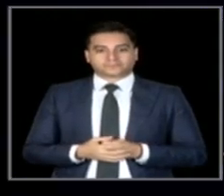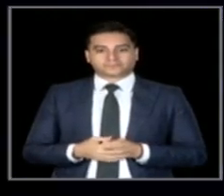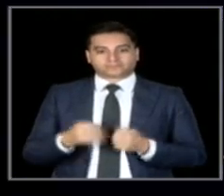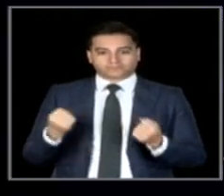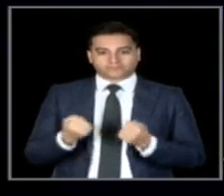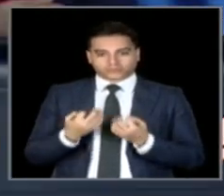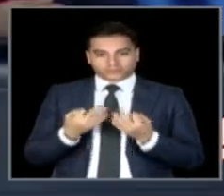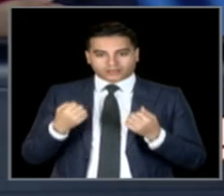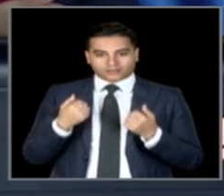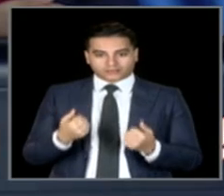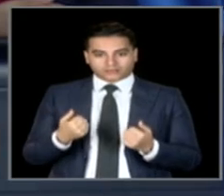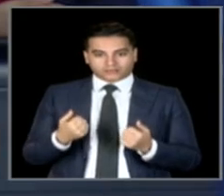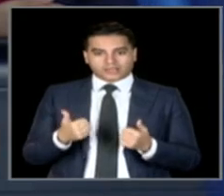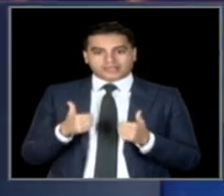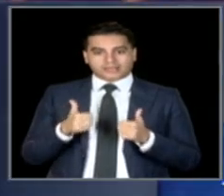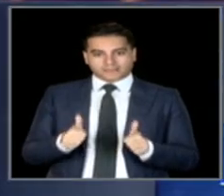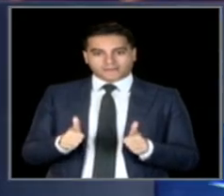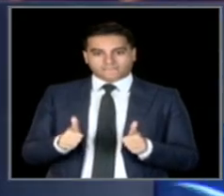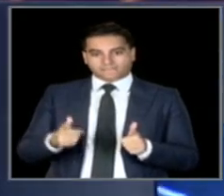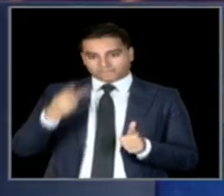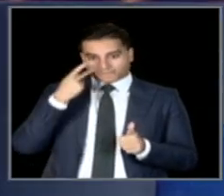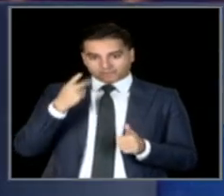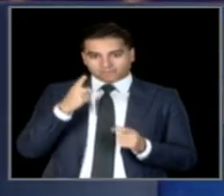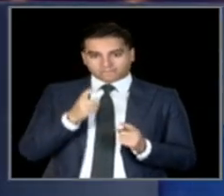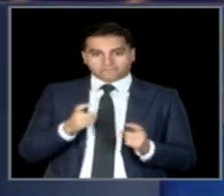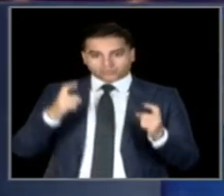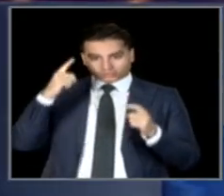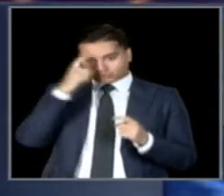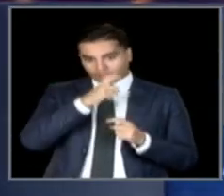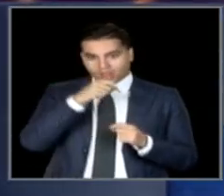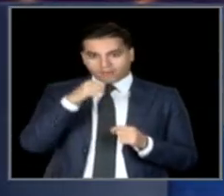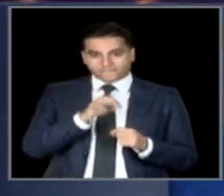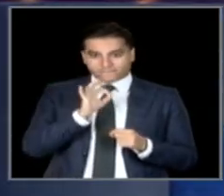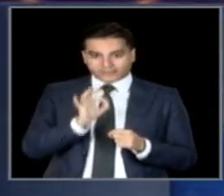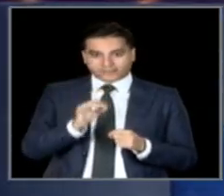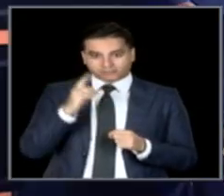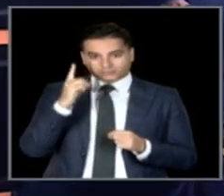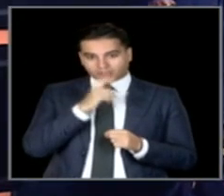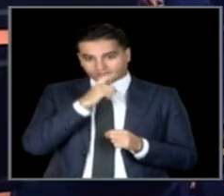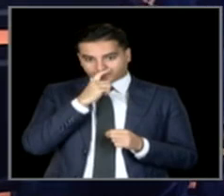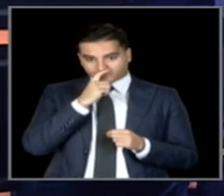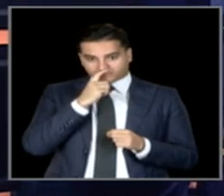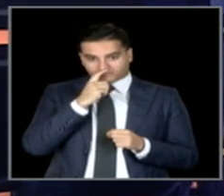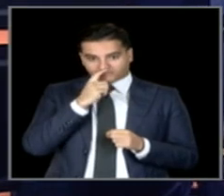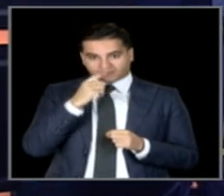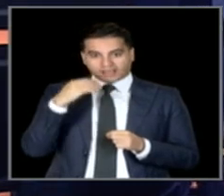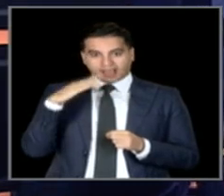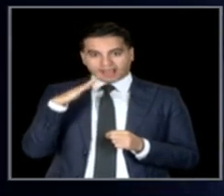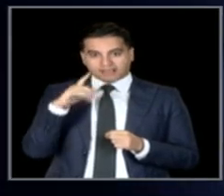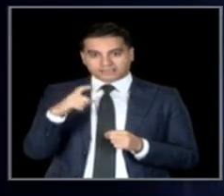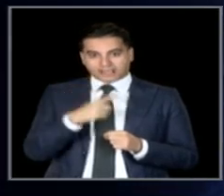مستعد؟ إن شاء الله. تمام. ماتشات الصعبة تبقى صعبة بجد. آه والله. حسن عروس